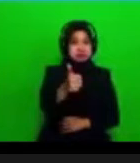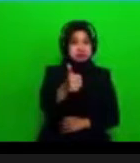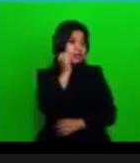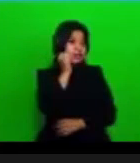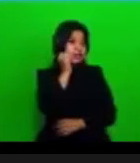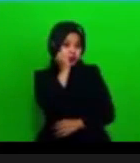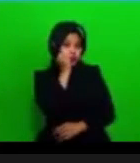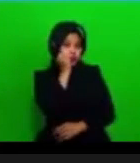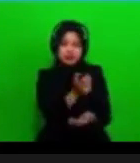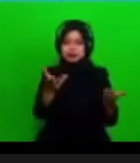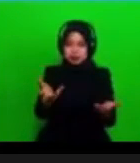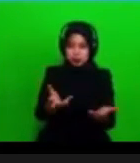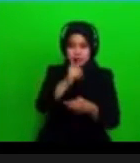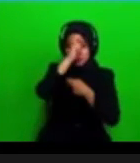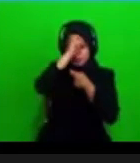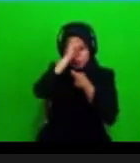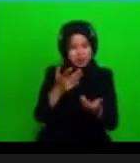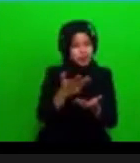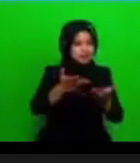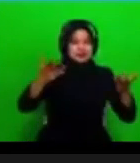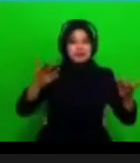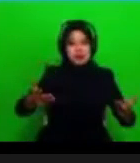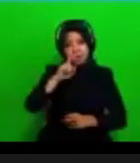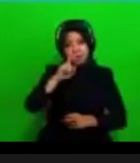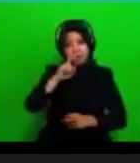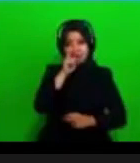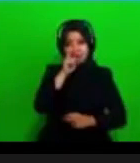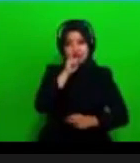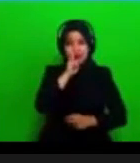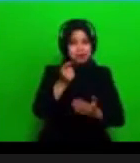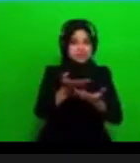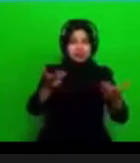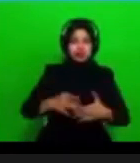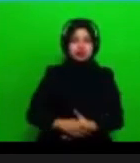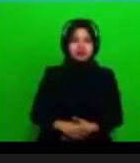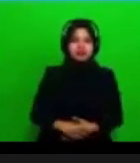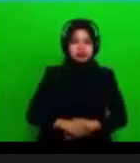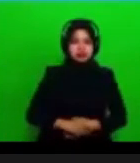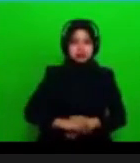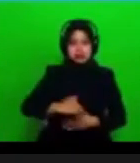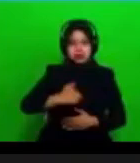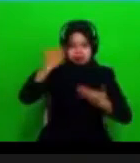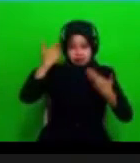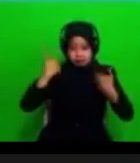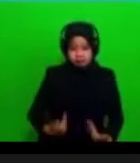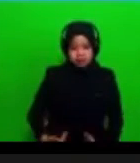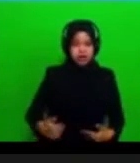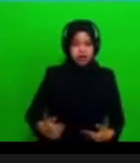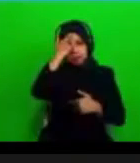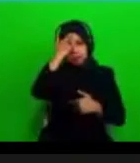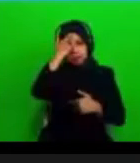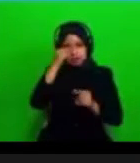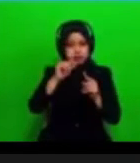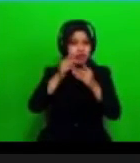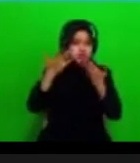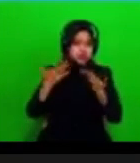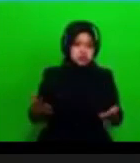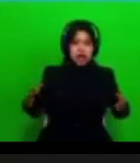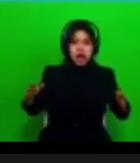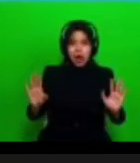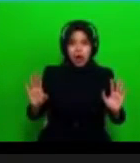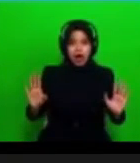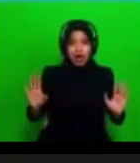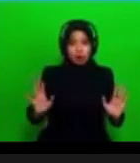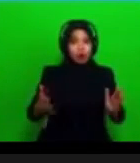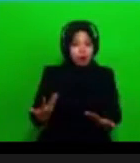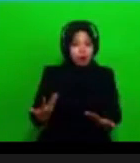Ibu-ibu yang kami banggakan, kita muliakan, serta bapak-bapak semuanya, konteks Pelajar Pancasila ini atau filosofi Pelajar